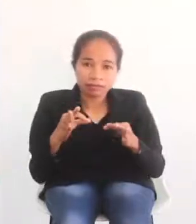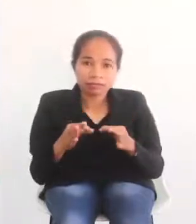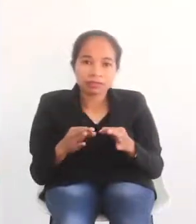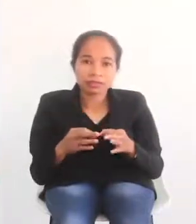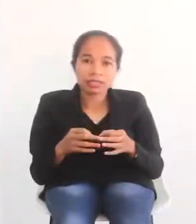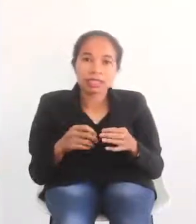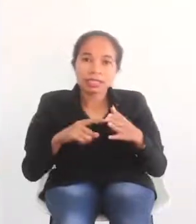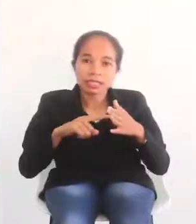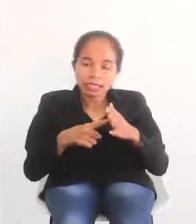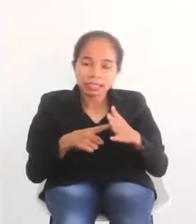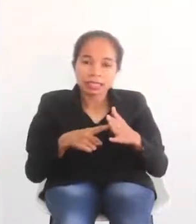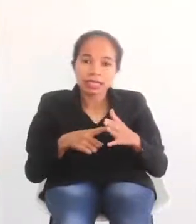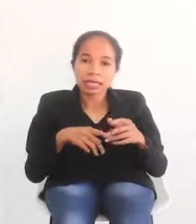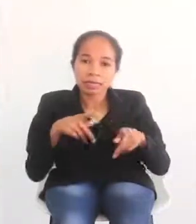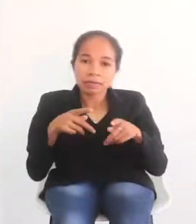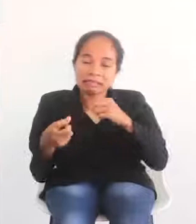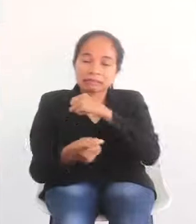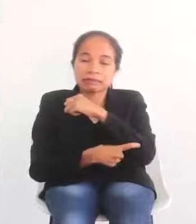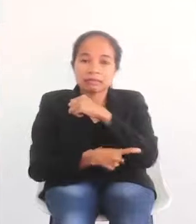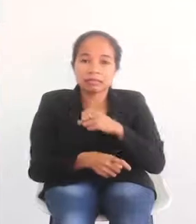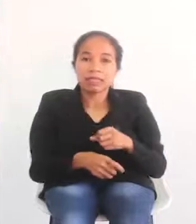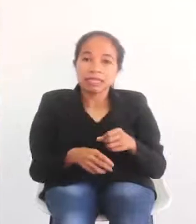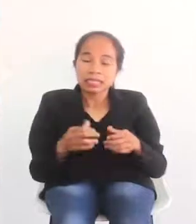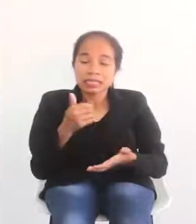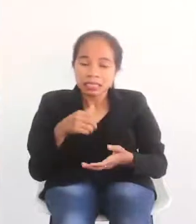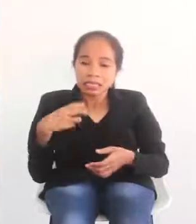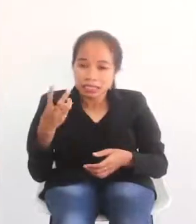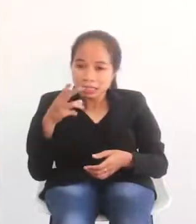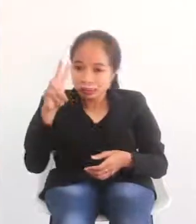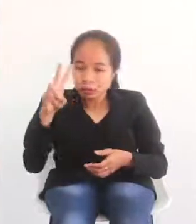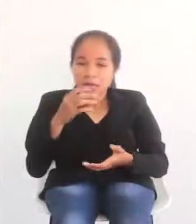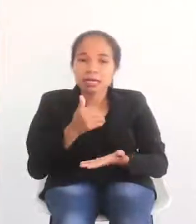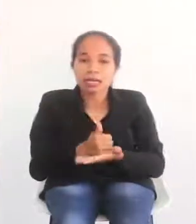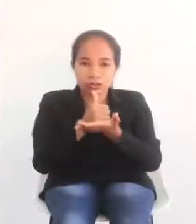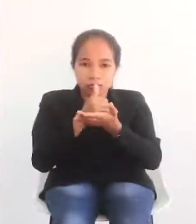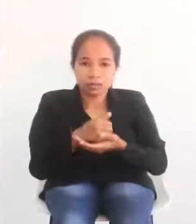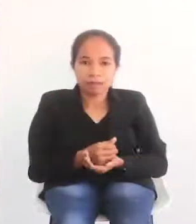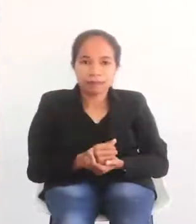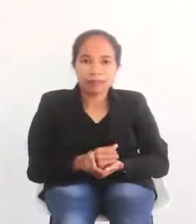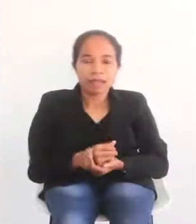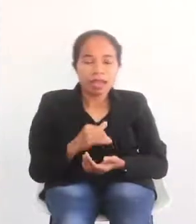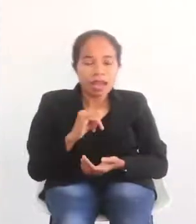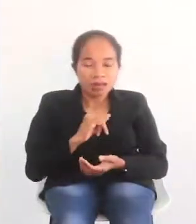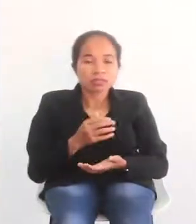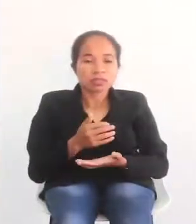O mesak mak kastigo. Ita nairua mak akompanya. Kastigo kari hamu sakarak simo.